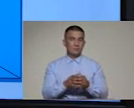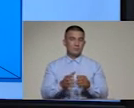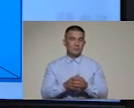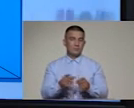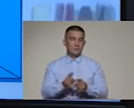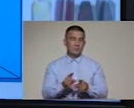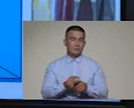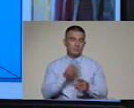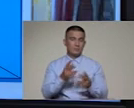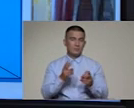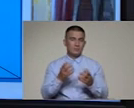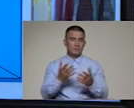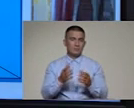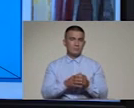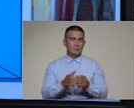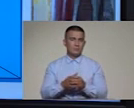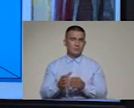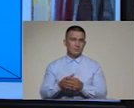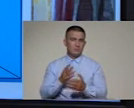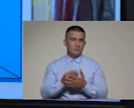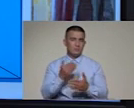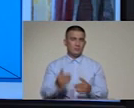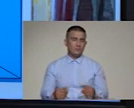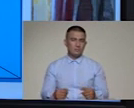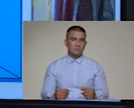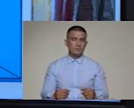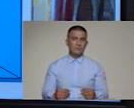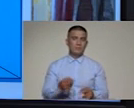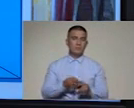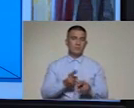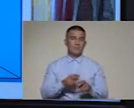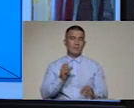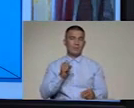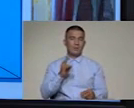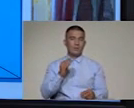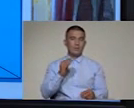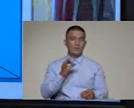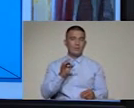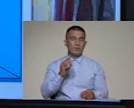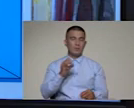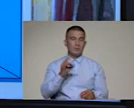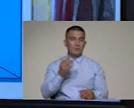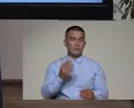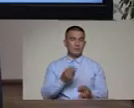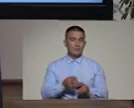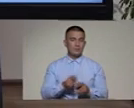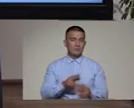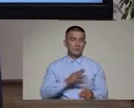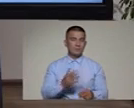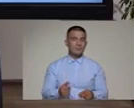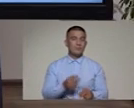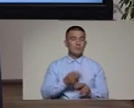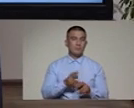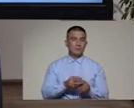mavjud. Qani, ular qaysi guruh toifasi ekan? Demak, ular amfoterlar deb yuritilar ekan. Mana